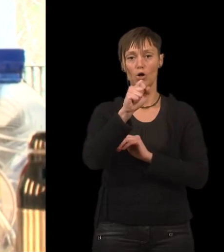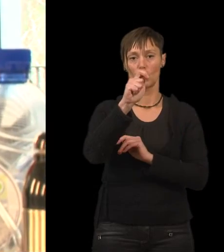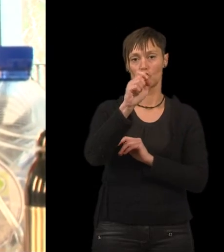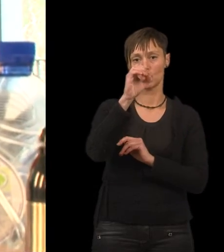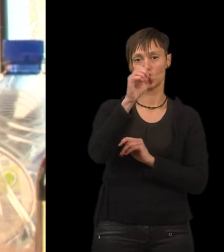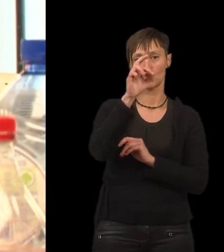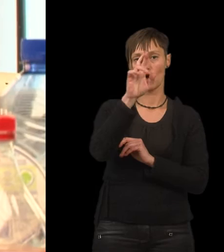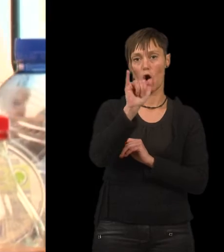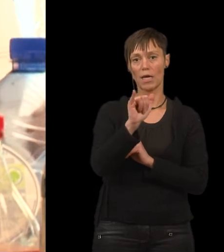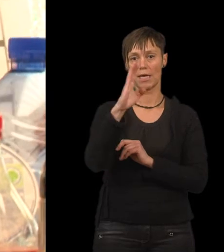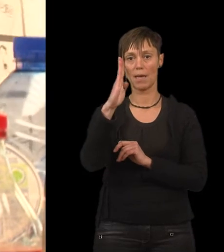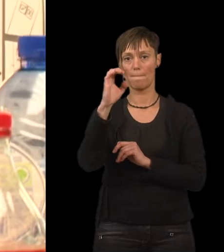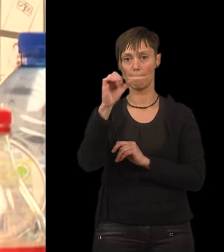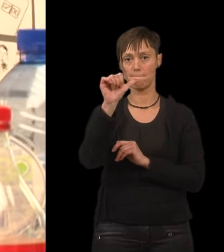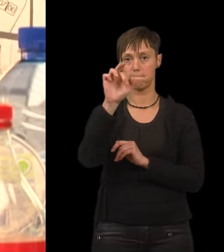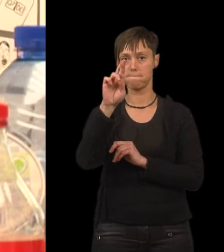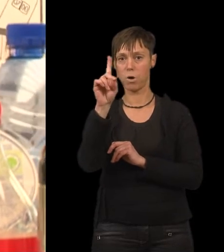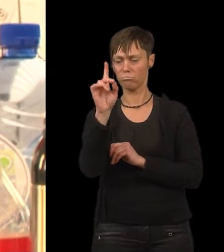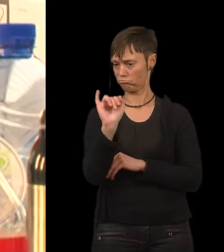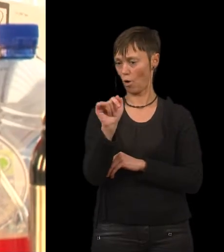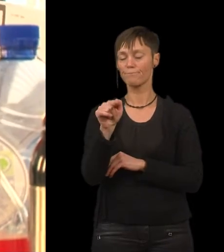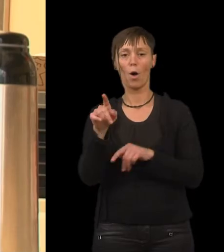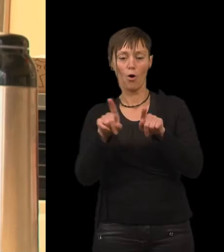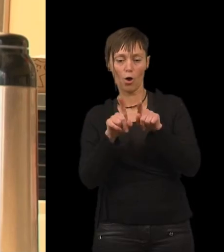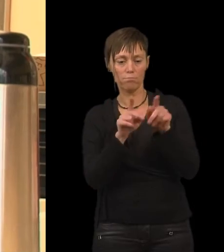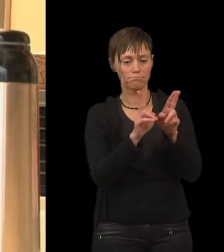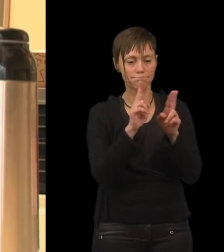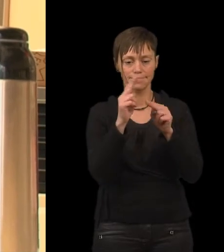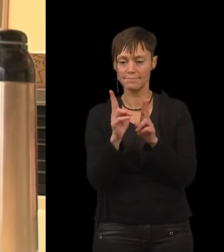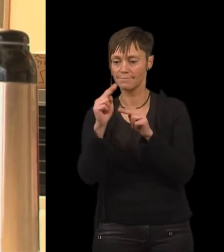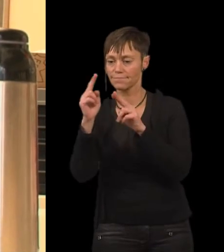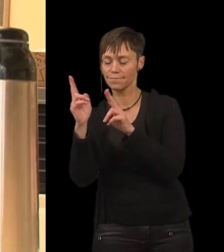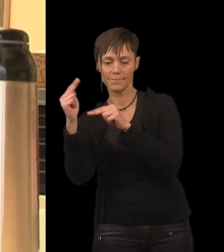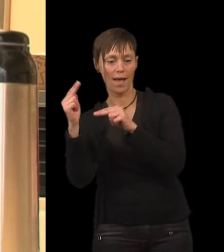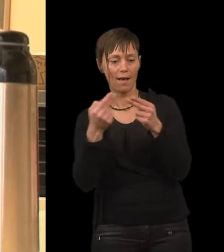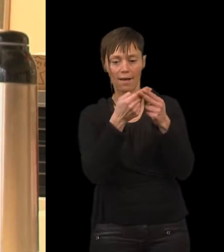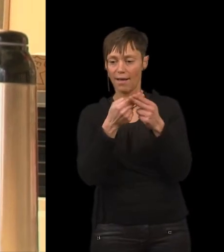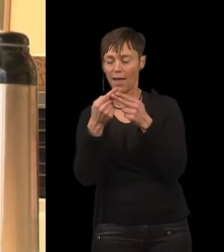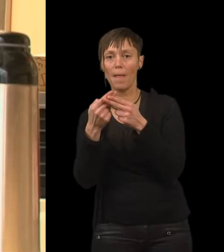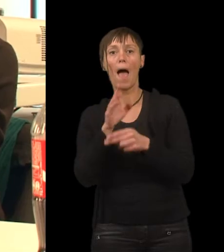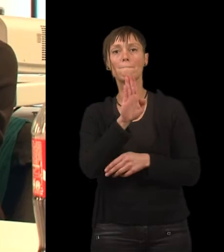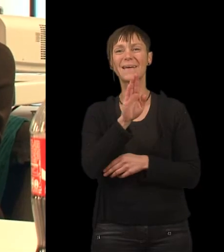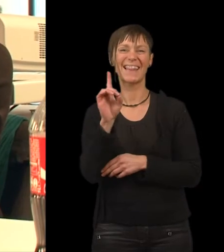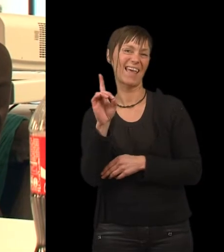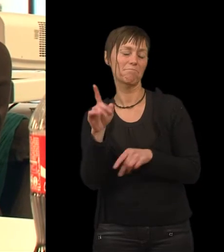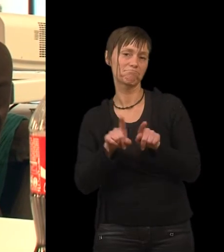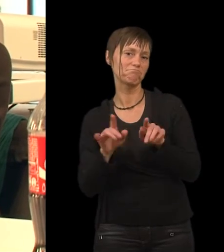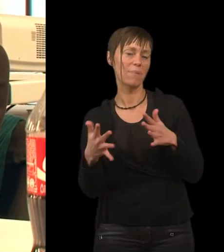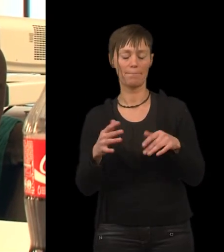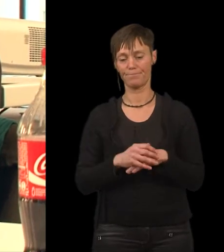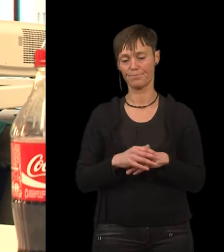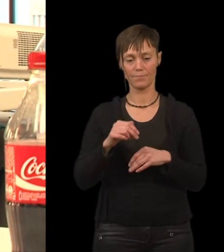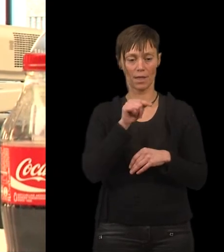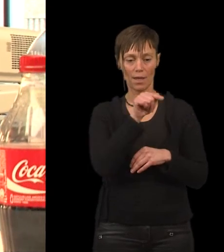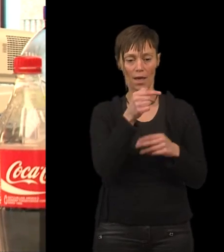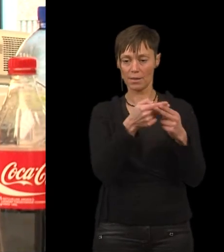ressemble à des cases avec chaque fois comme une bande dessinée, voilà. Et donc on les a pris en photo, tous